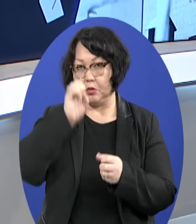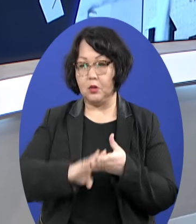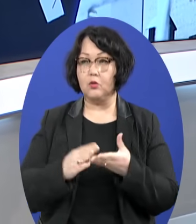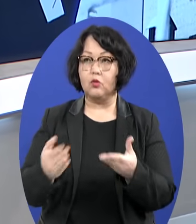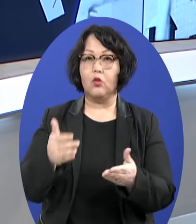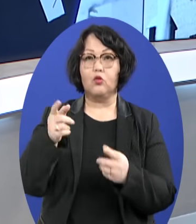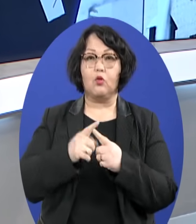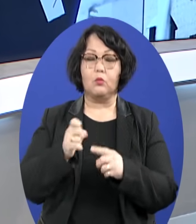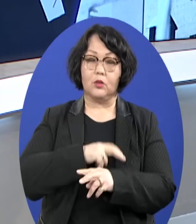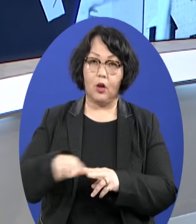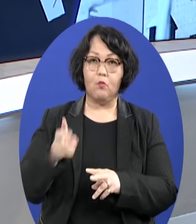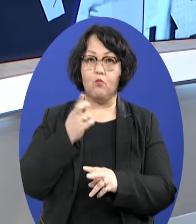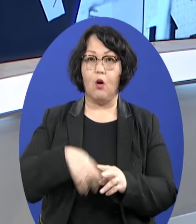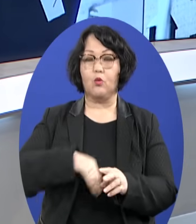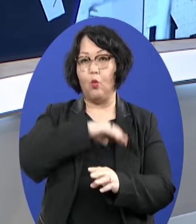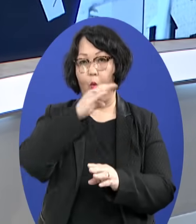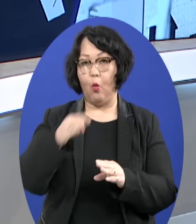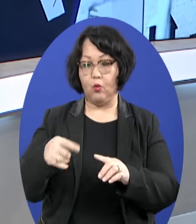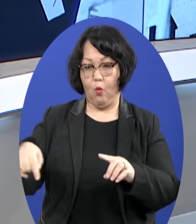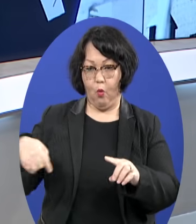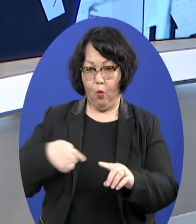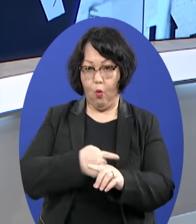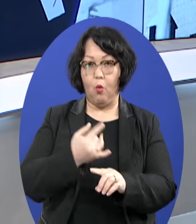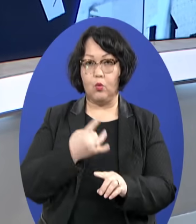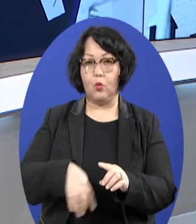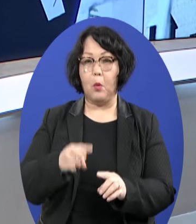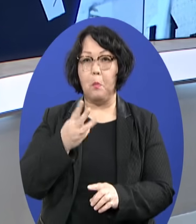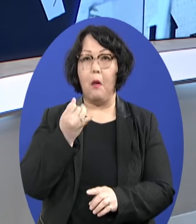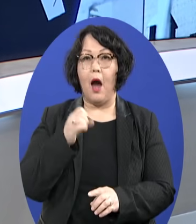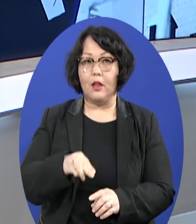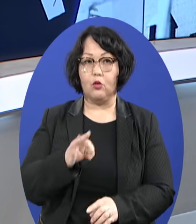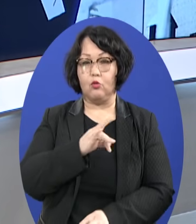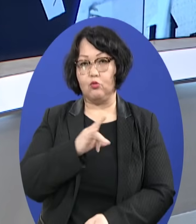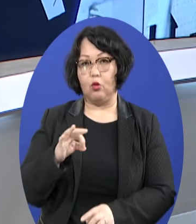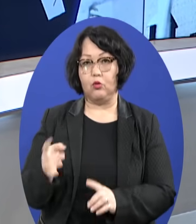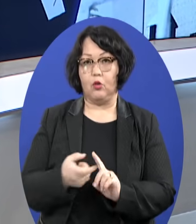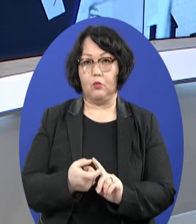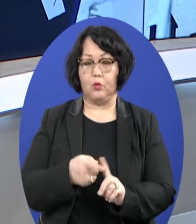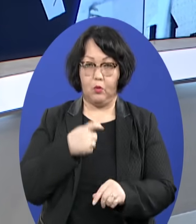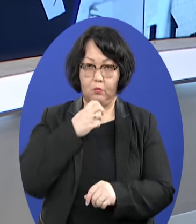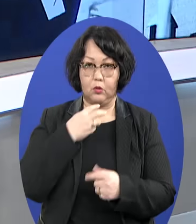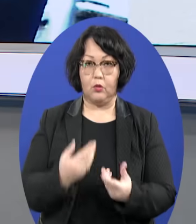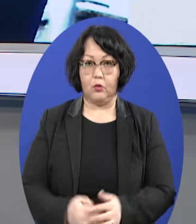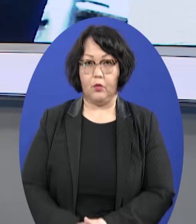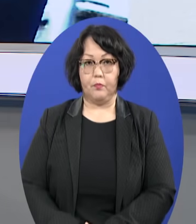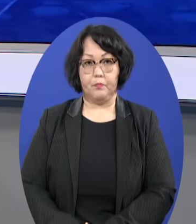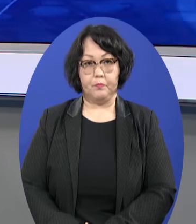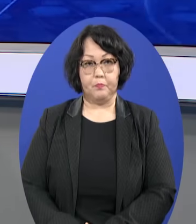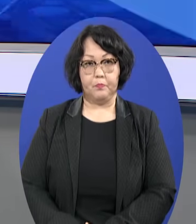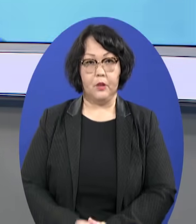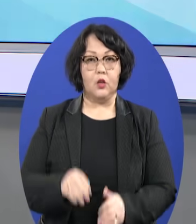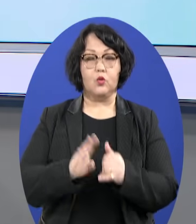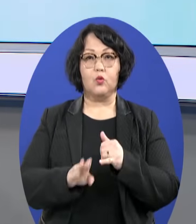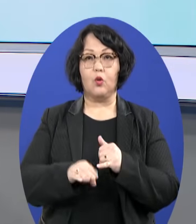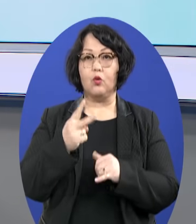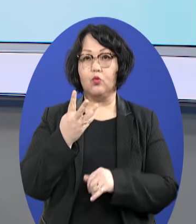төмөр зам нь Богдуулын урдуур тойрч Майн төвтөнд холбогдох юм байна. За эдгээр болон бусад мэдээс урагшлахыг дэлгэрэнгүй танилцуулъя. Сүүлийн